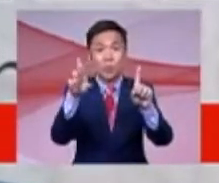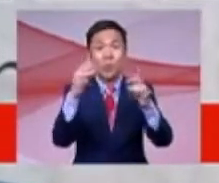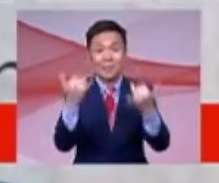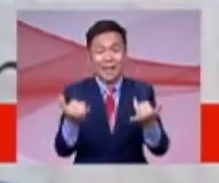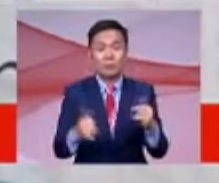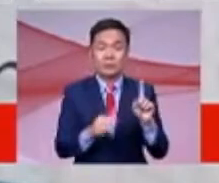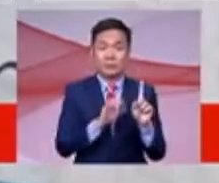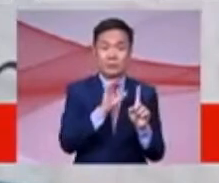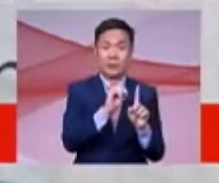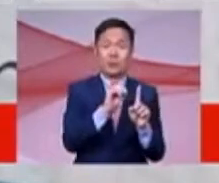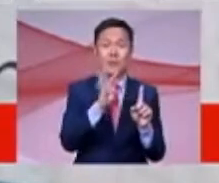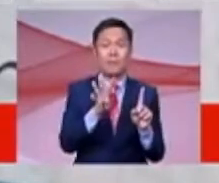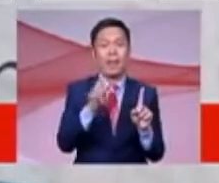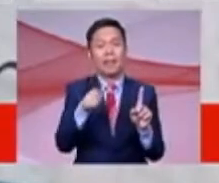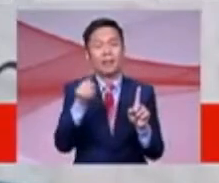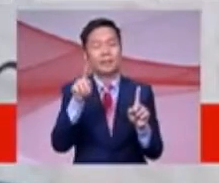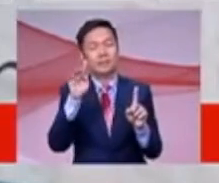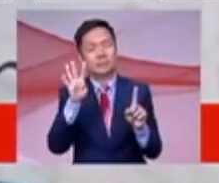menjalankan